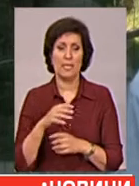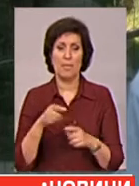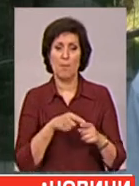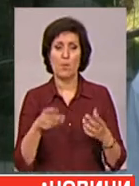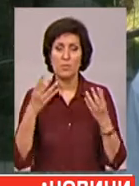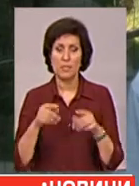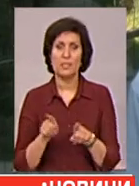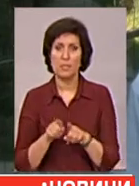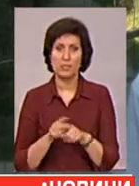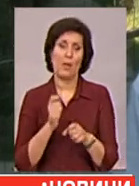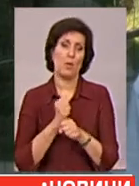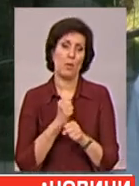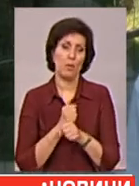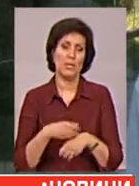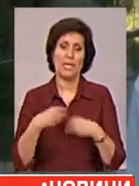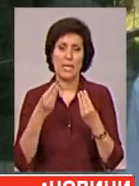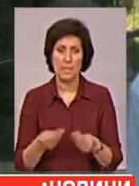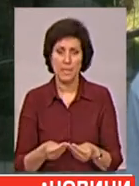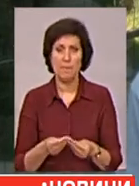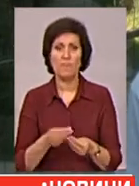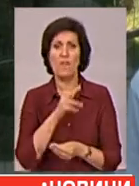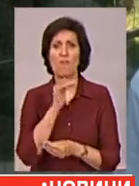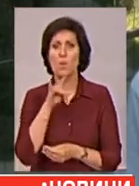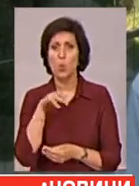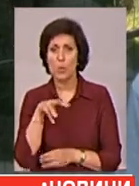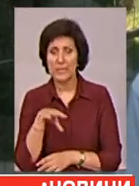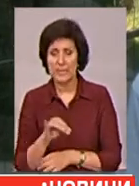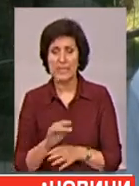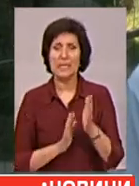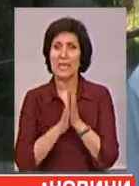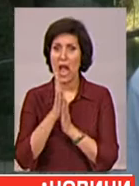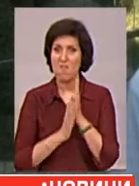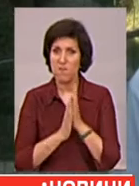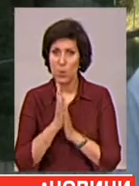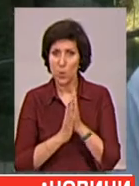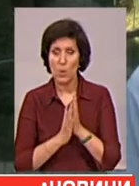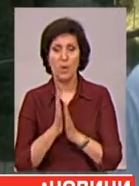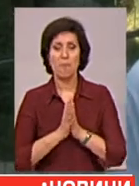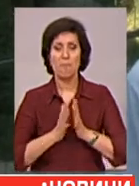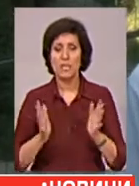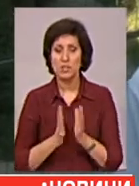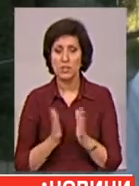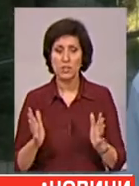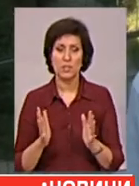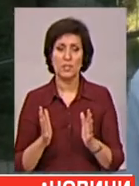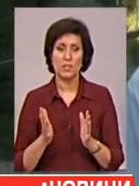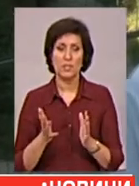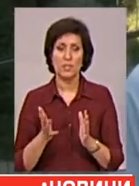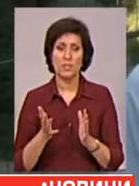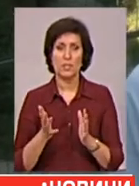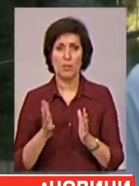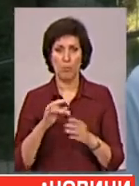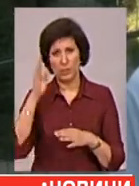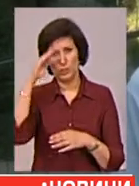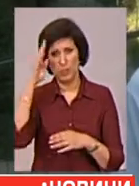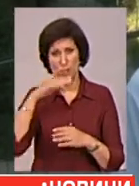Протягом дня теж саме робимо, даємо фрукти, траву, побільше, щоб було